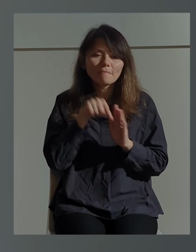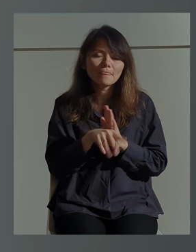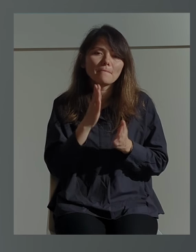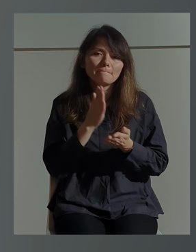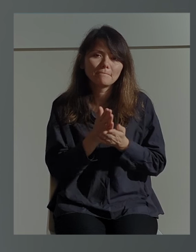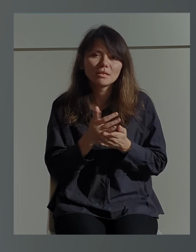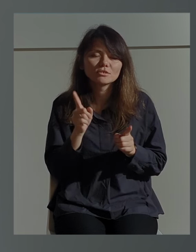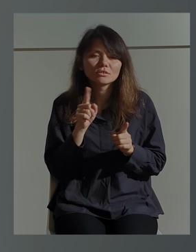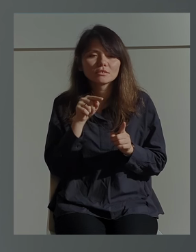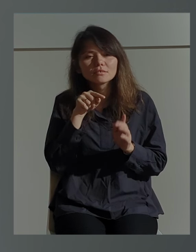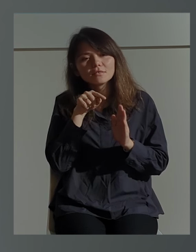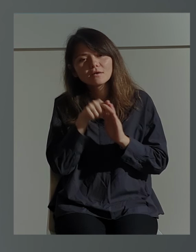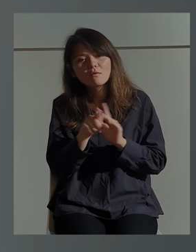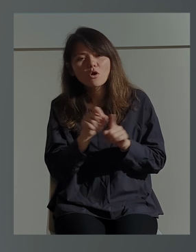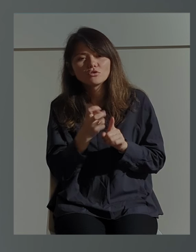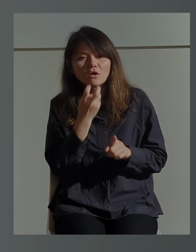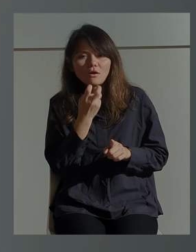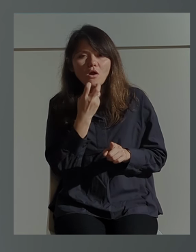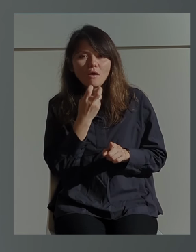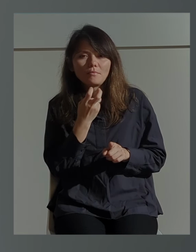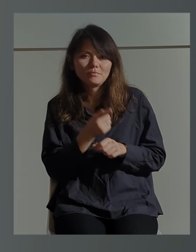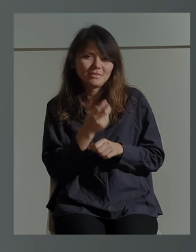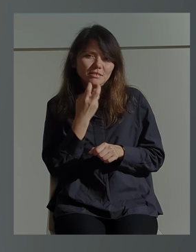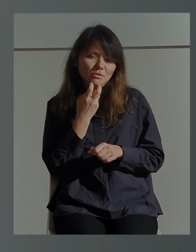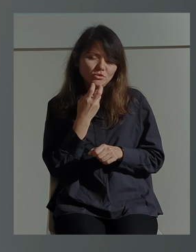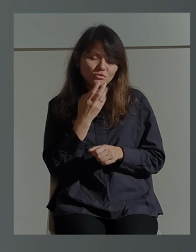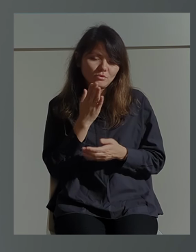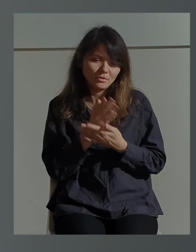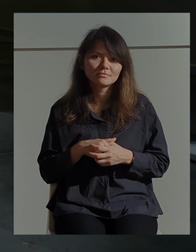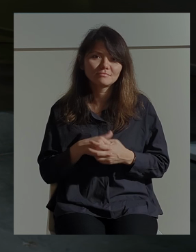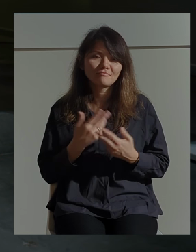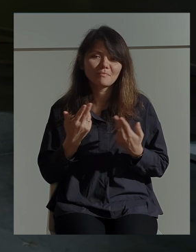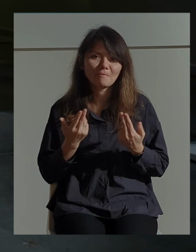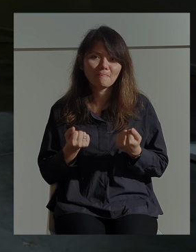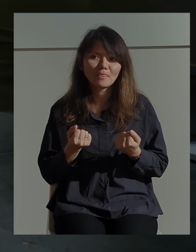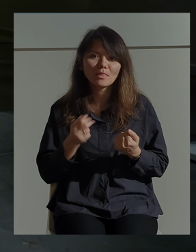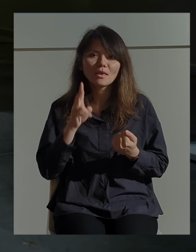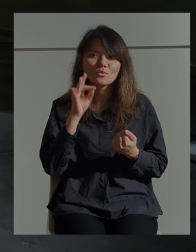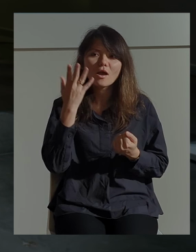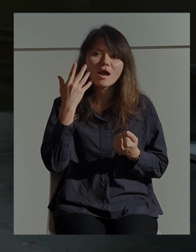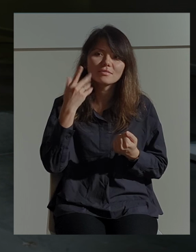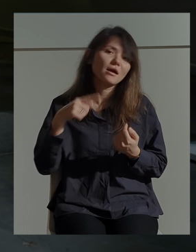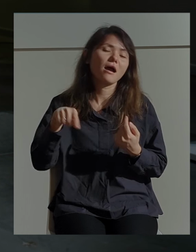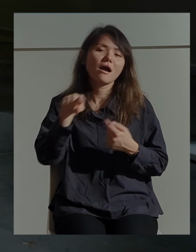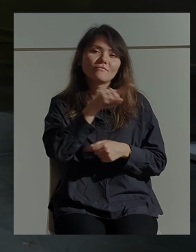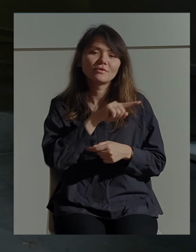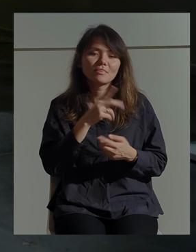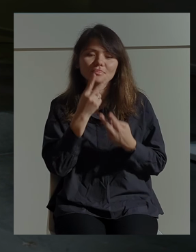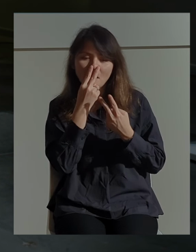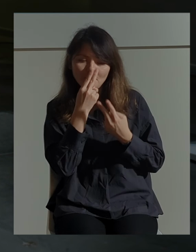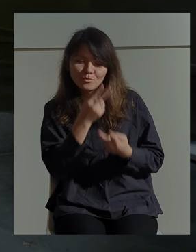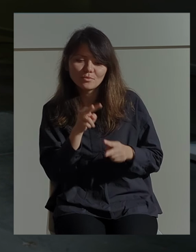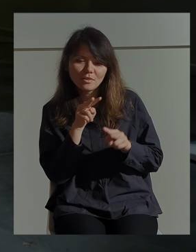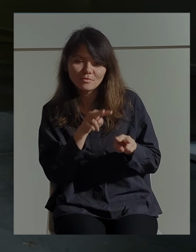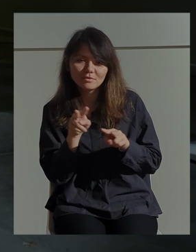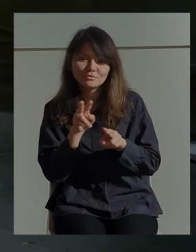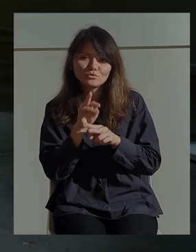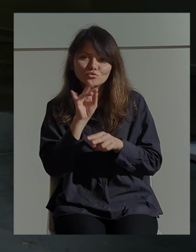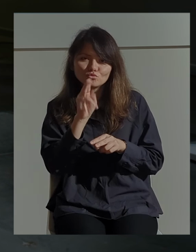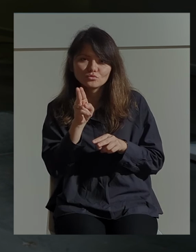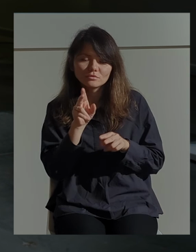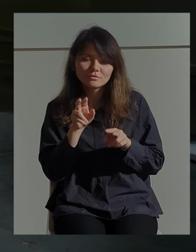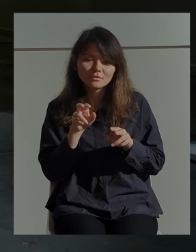комическое что-то такое неуловимо смешное но когда вы наблюдаете за этими жуками которые сами себя